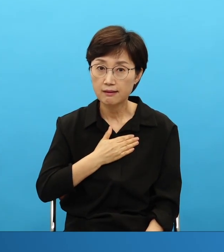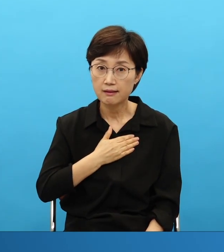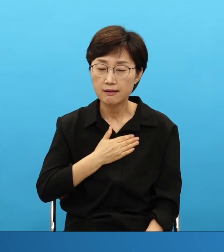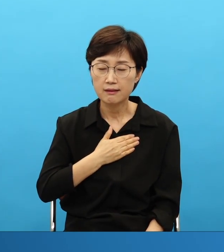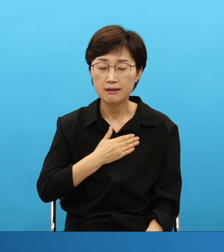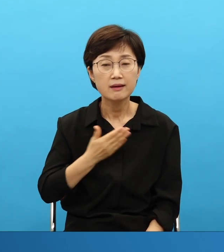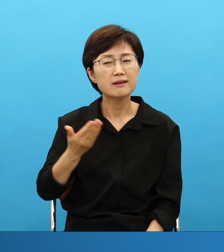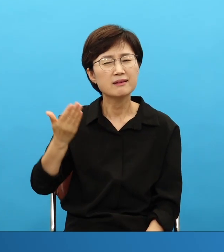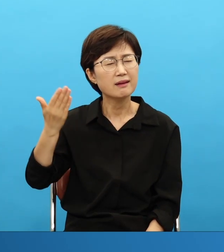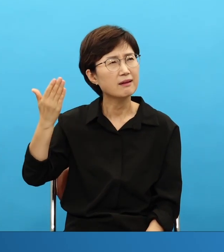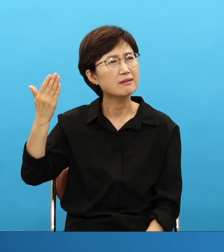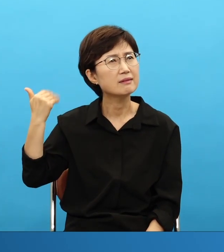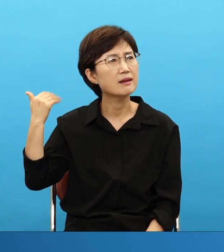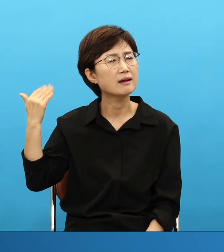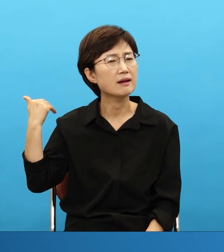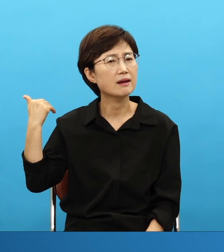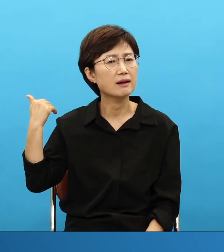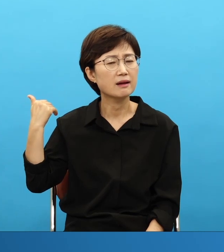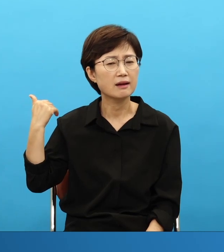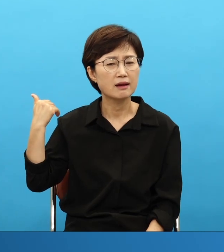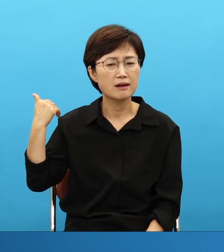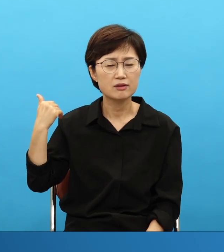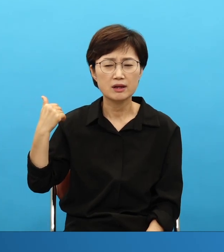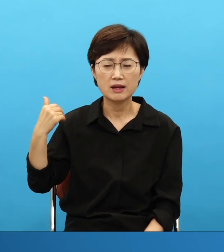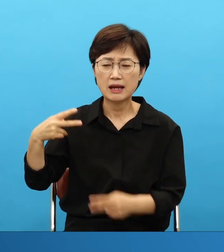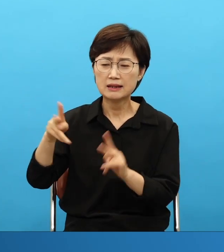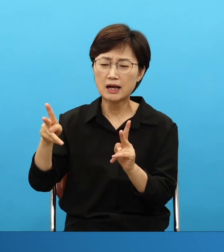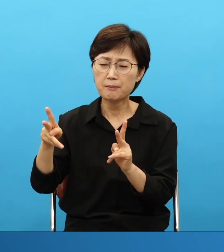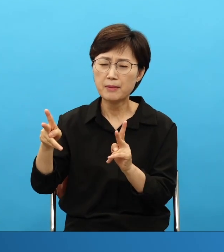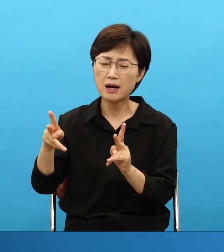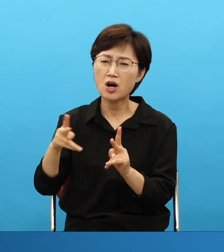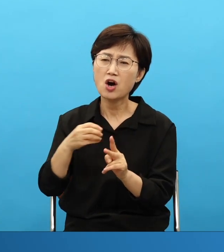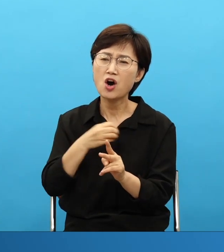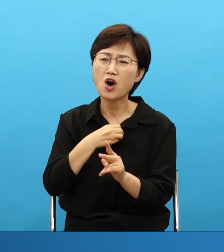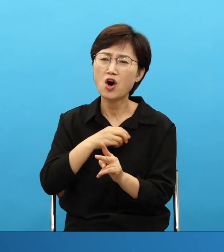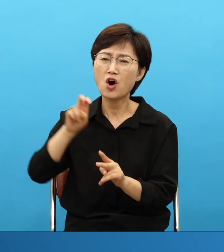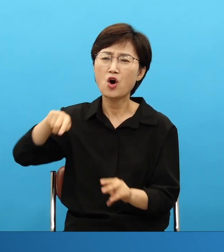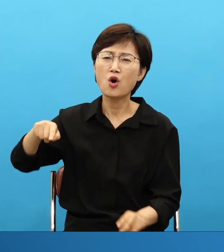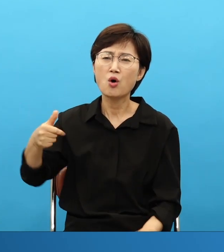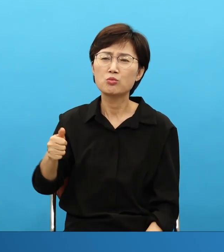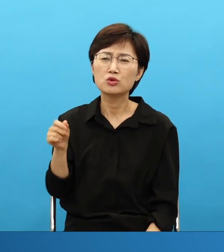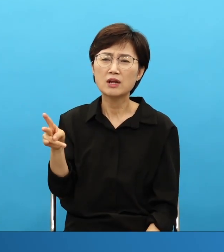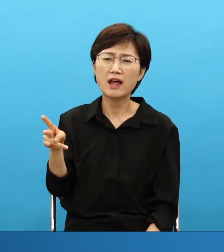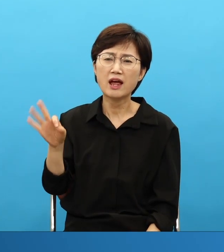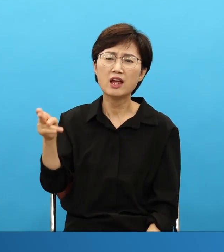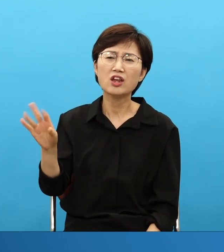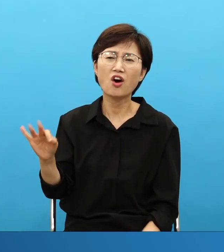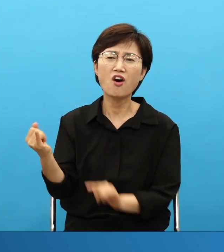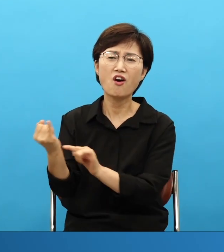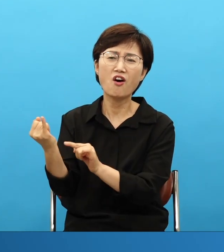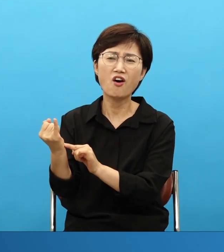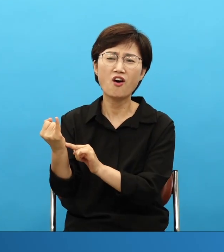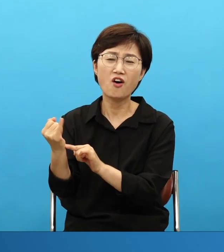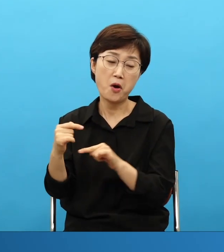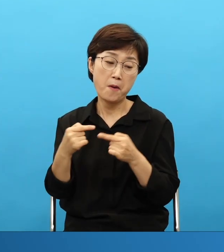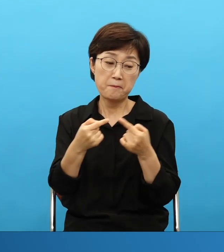옛날에는 그 문혜 씨가 주연을 맡아서 제가